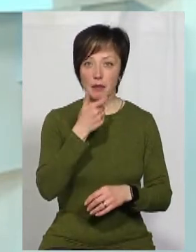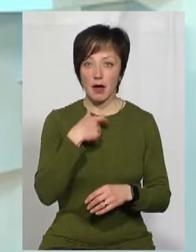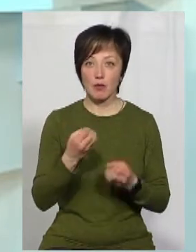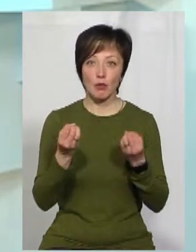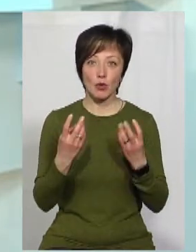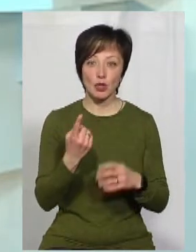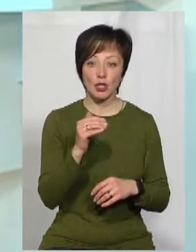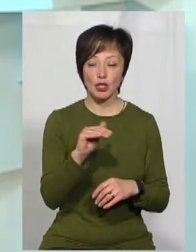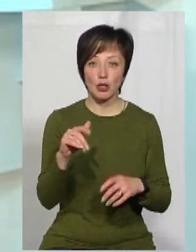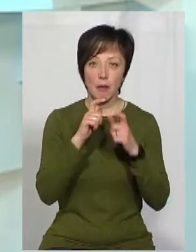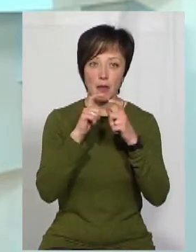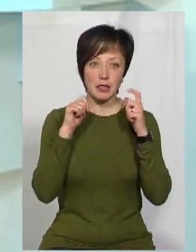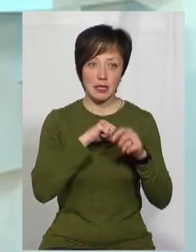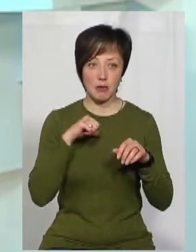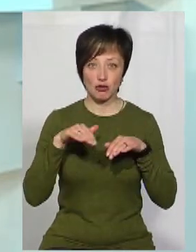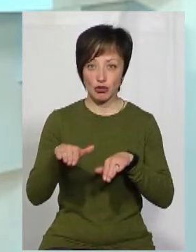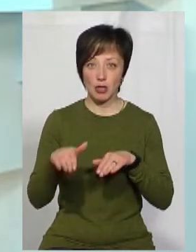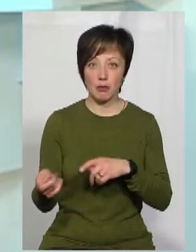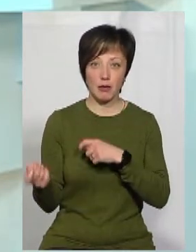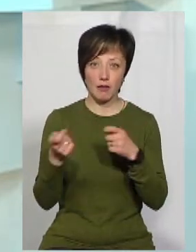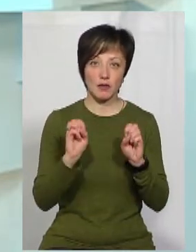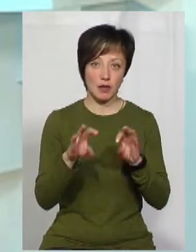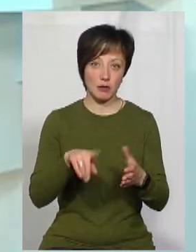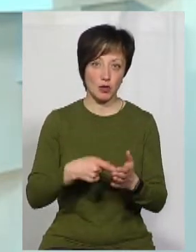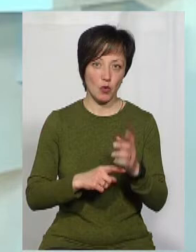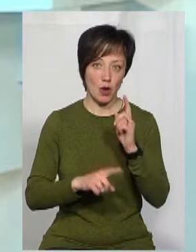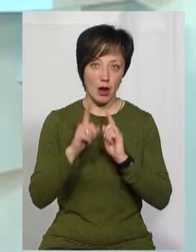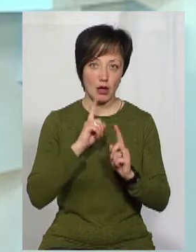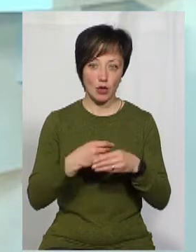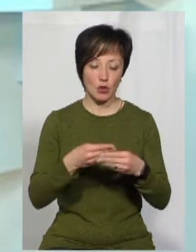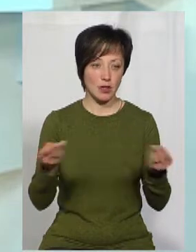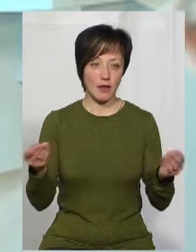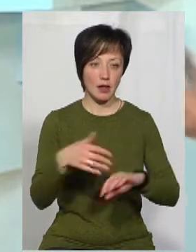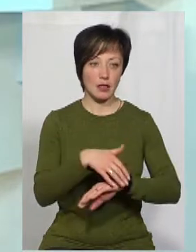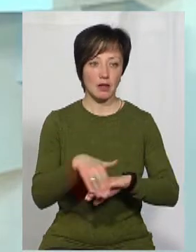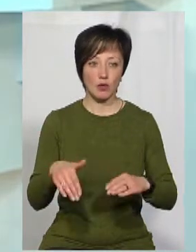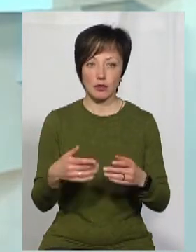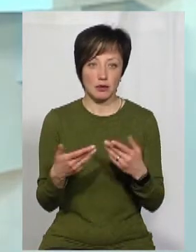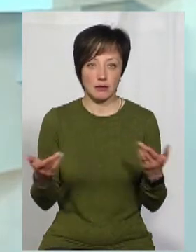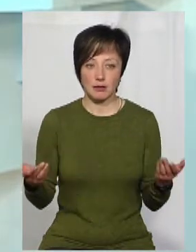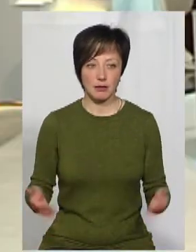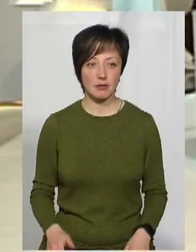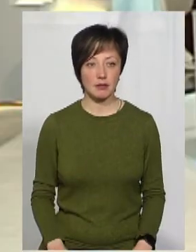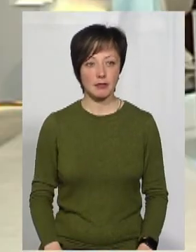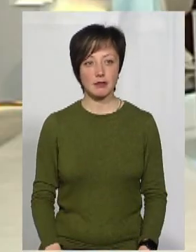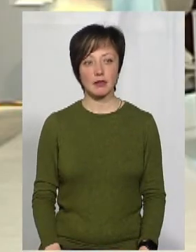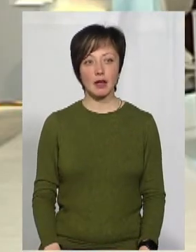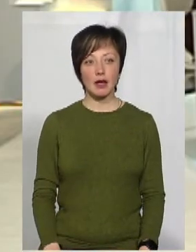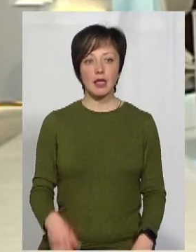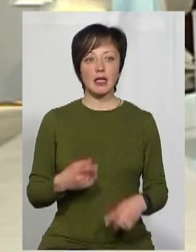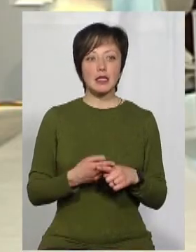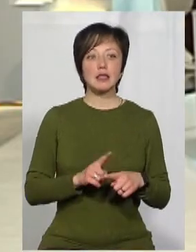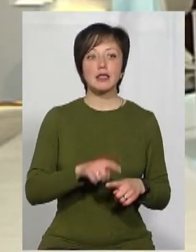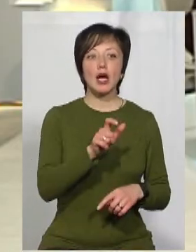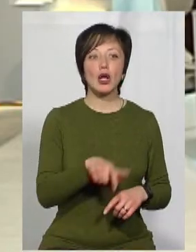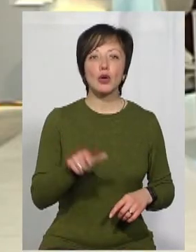яка просто по тисячі масок нам сама шила, привозила, віддавала міську раду, щоб ми їх роздавали на вулицях, там, в лікарні і так далі. Це люди,